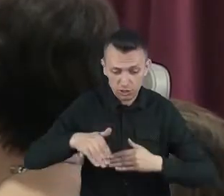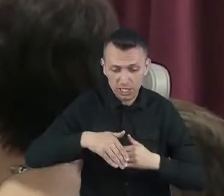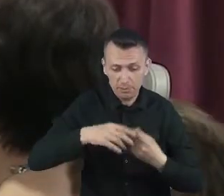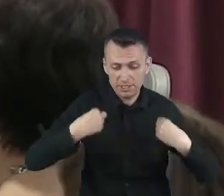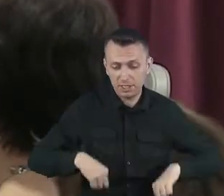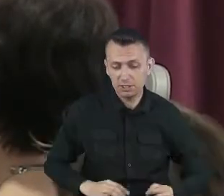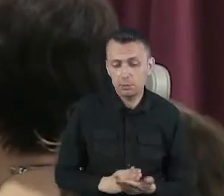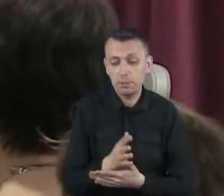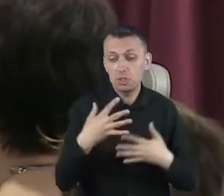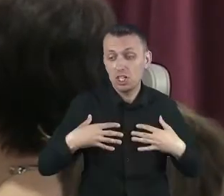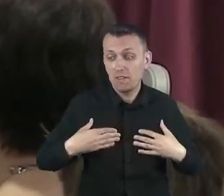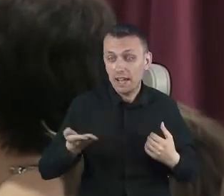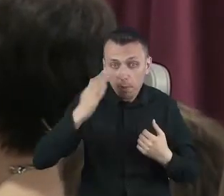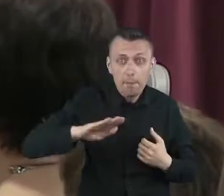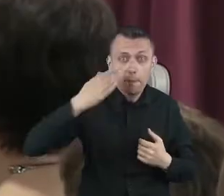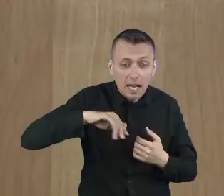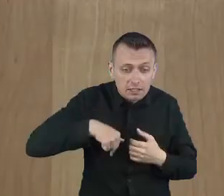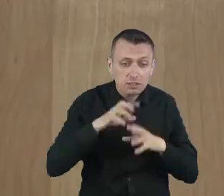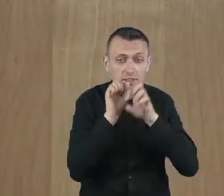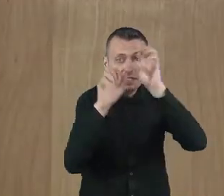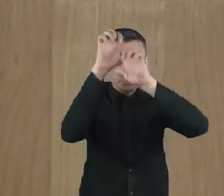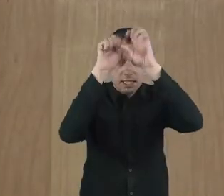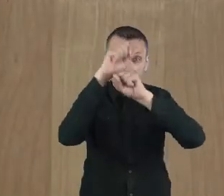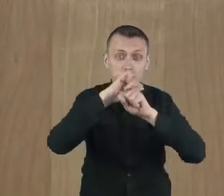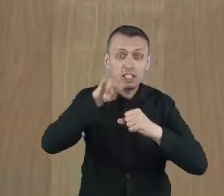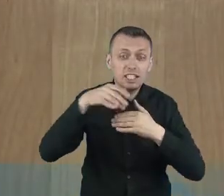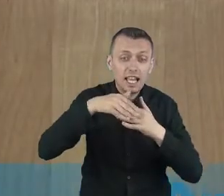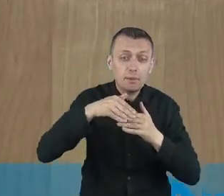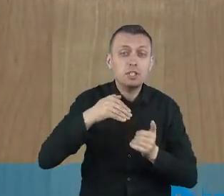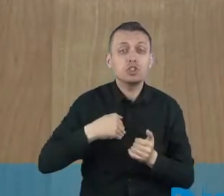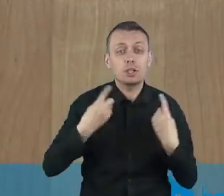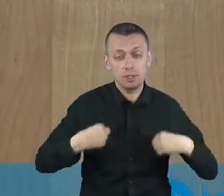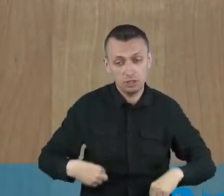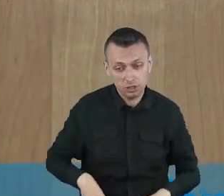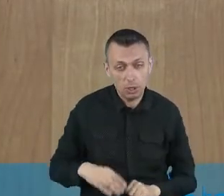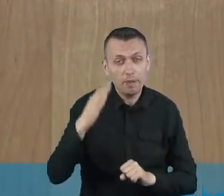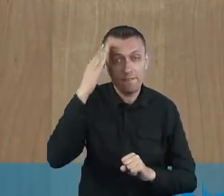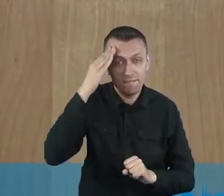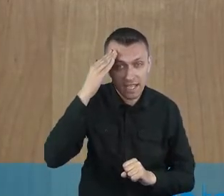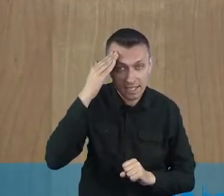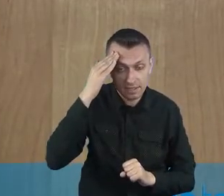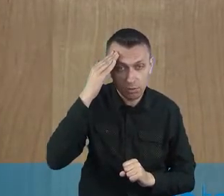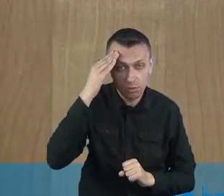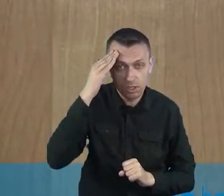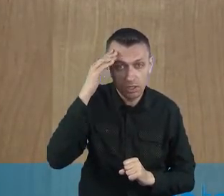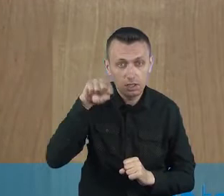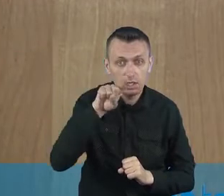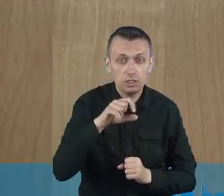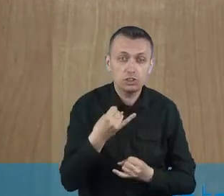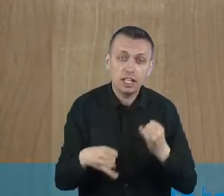bliscy, przeżywają takie wspinaczki o wiele bardziej. Najbliżsi zdają sobie z tego sprawę. Jak sobie zdają z tego sprawę, no to